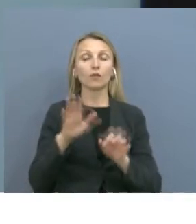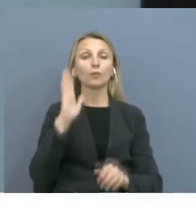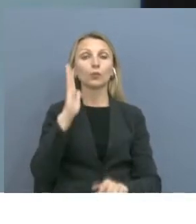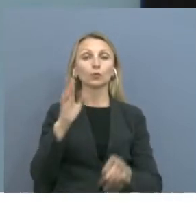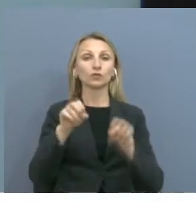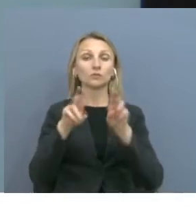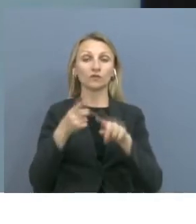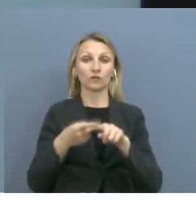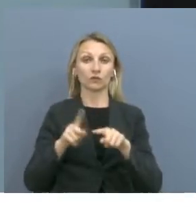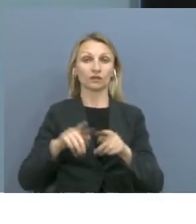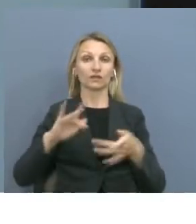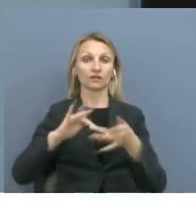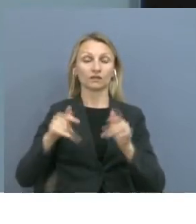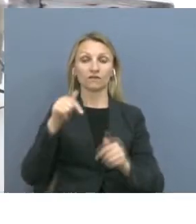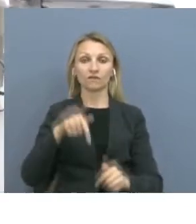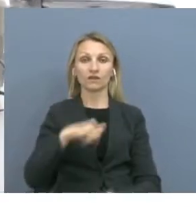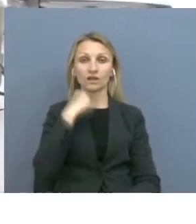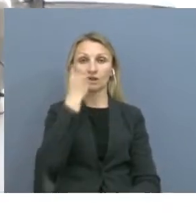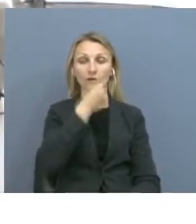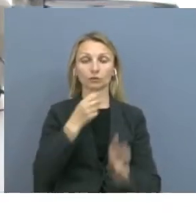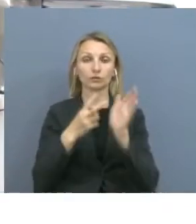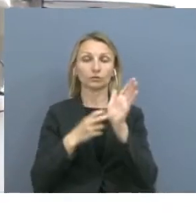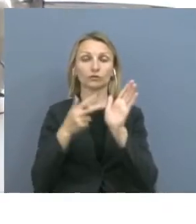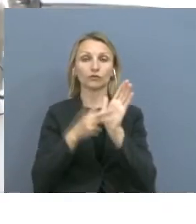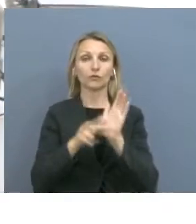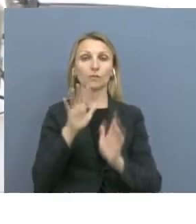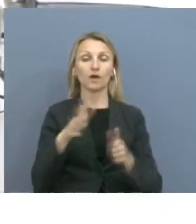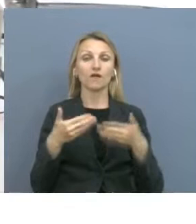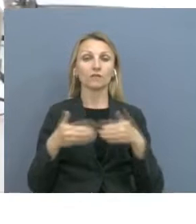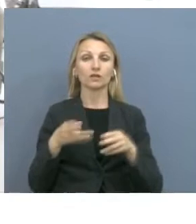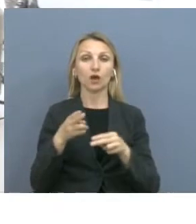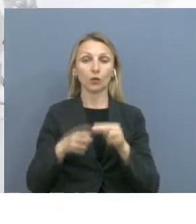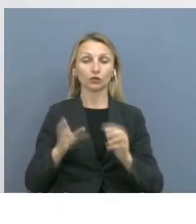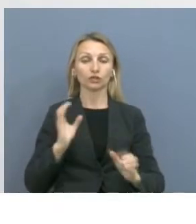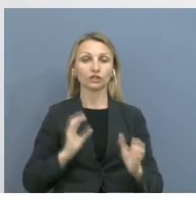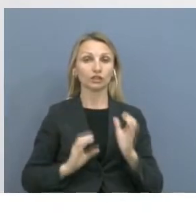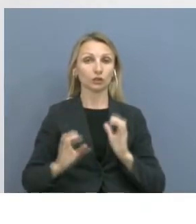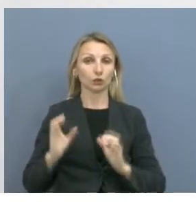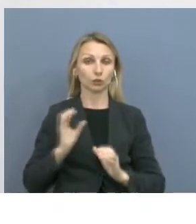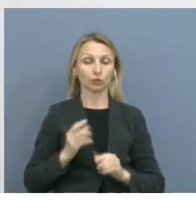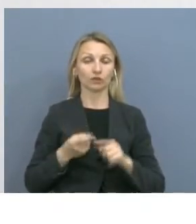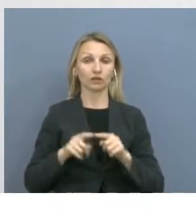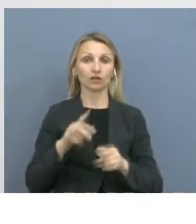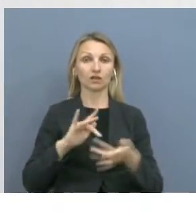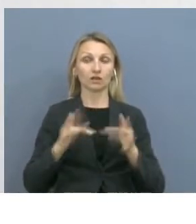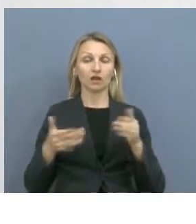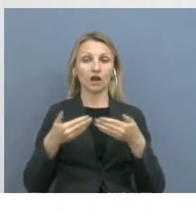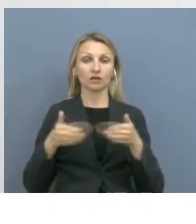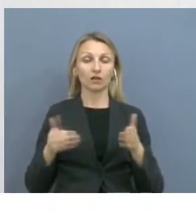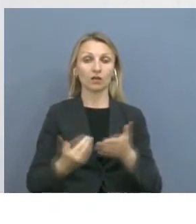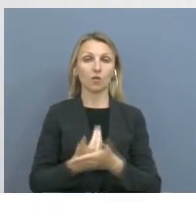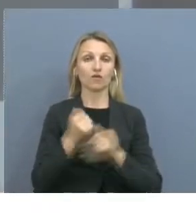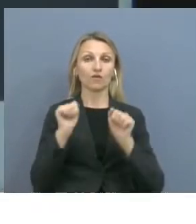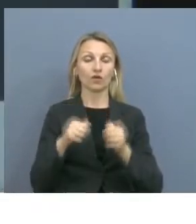на этом портале. В этом году 785 выпускников закончат университет. Для них этот портал открыл новые